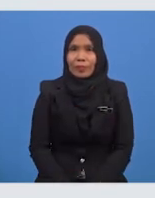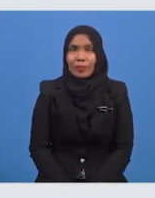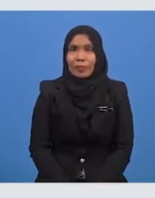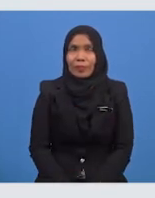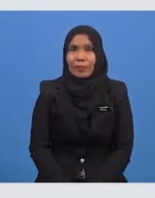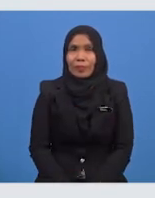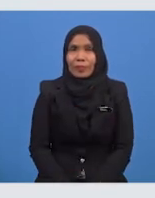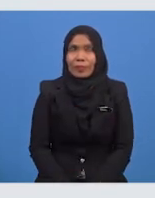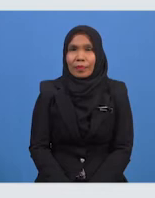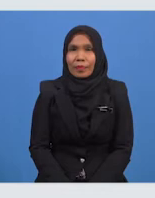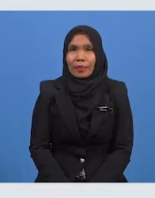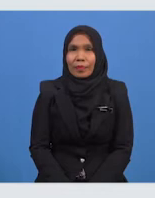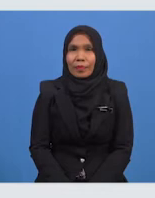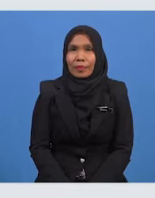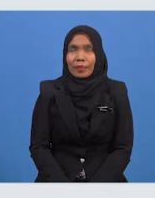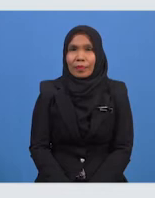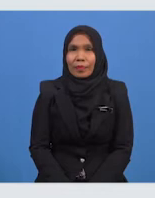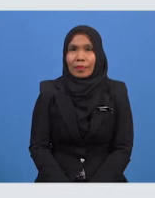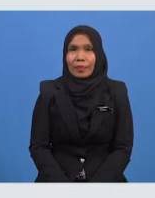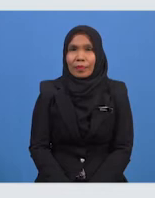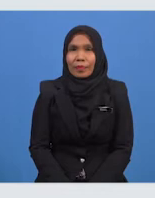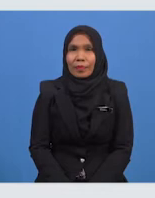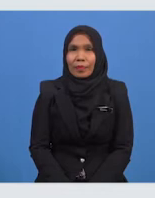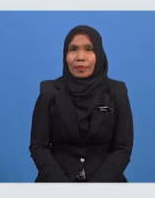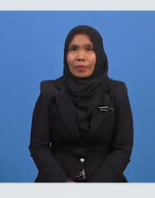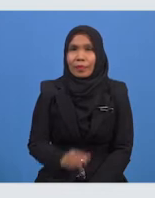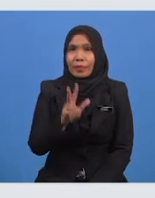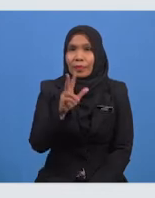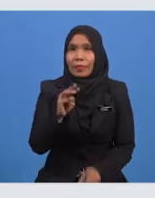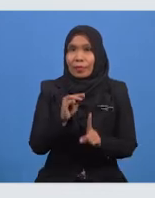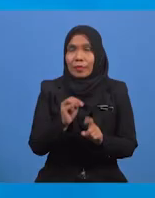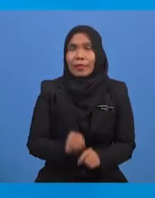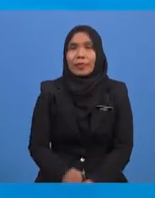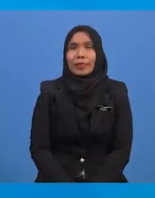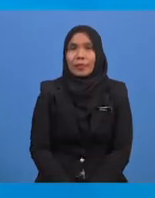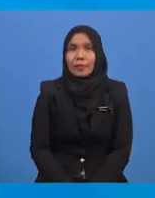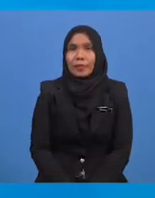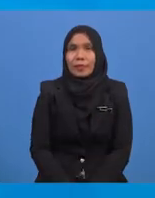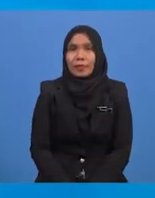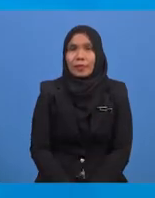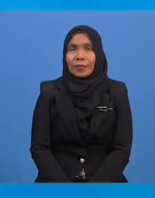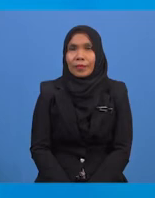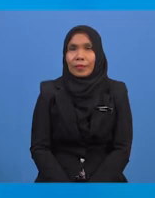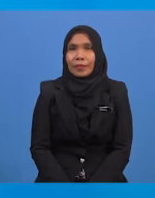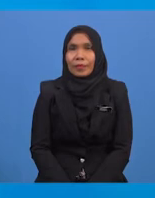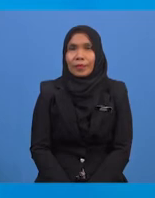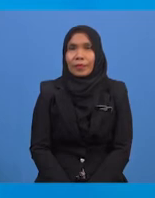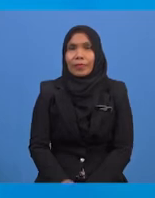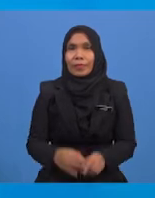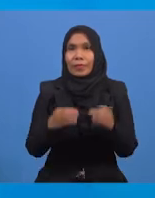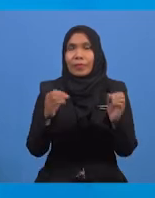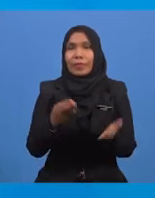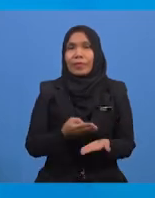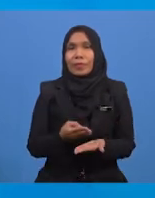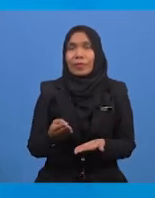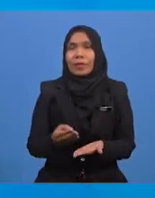kesan penggunaannya dalam perniagaan. 3 markah. Saya berikan masa kepada kamu untuk menjawab